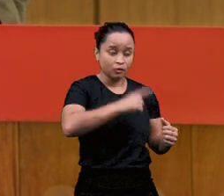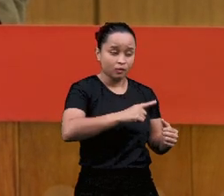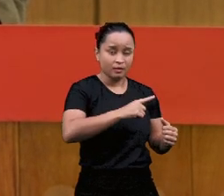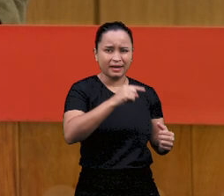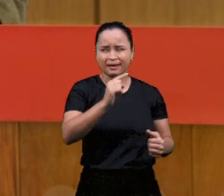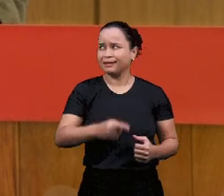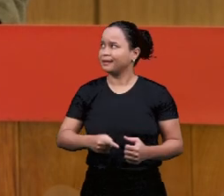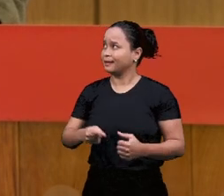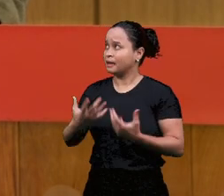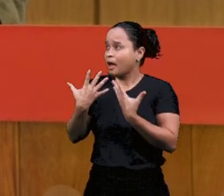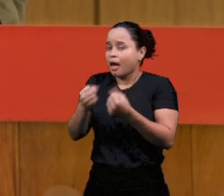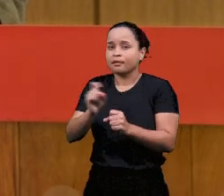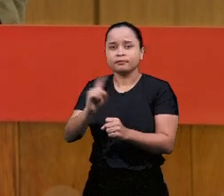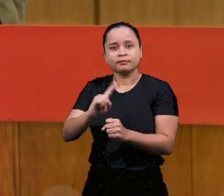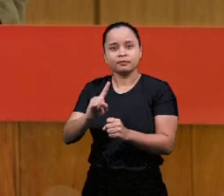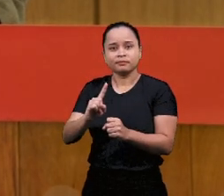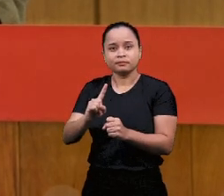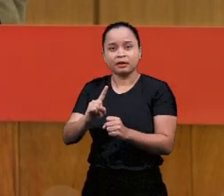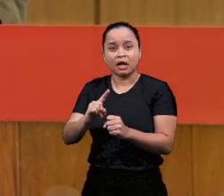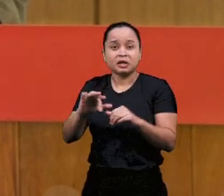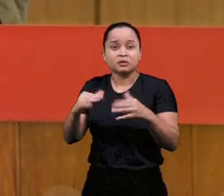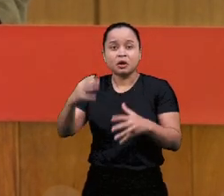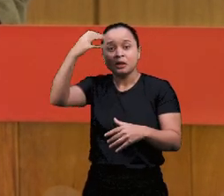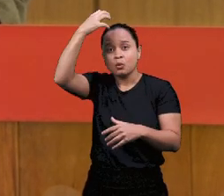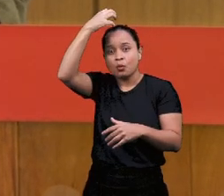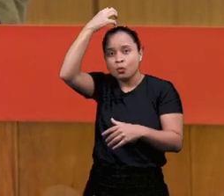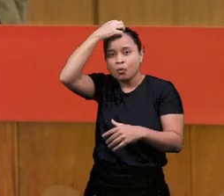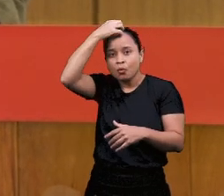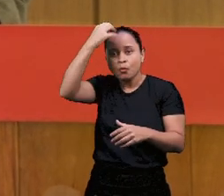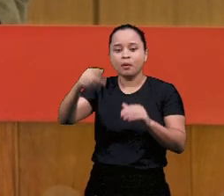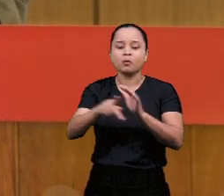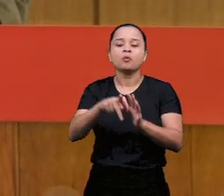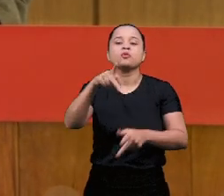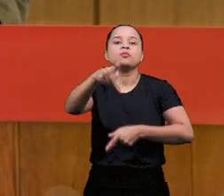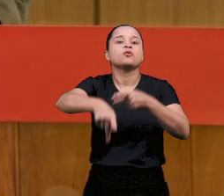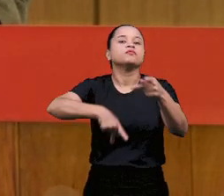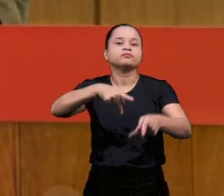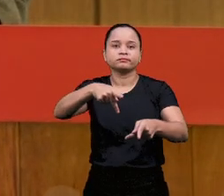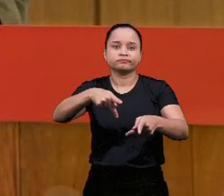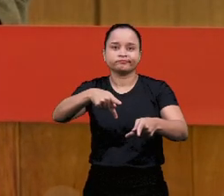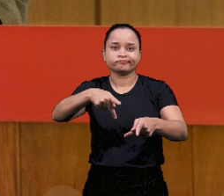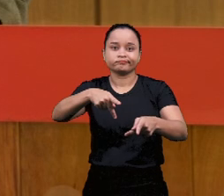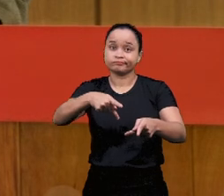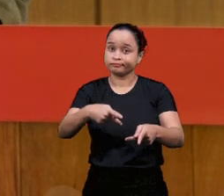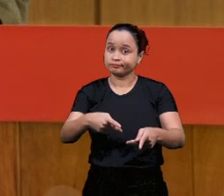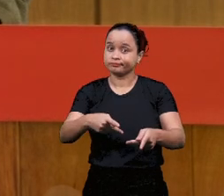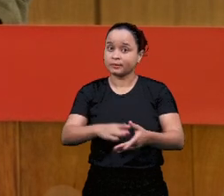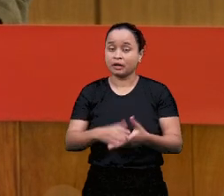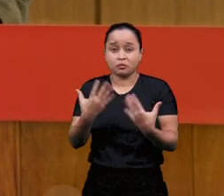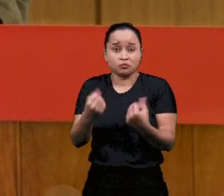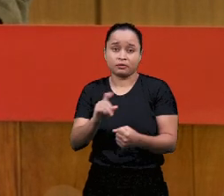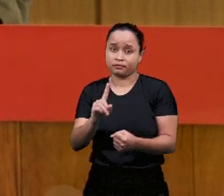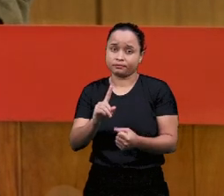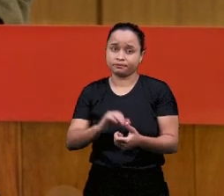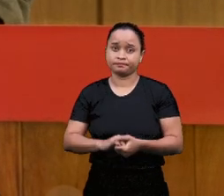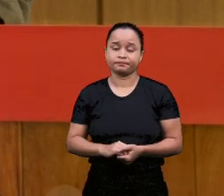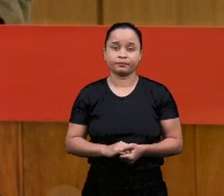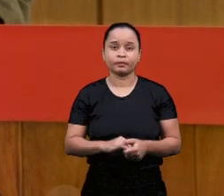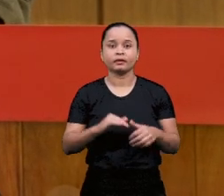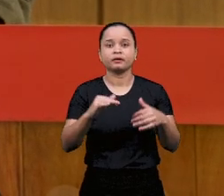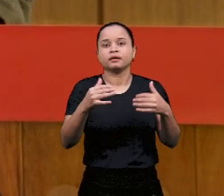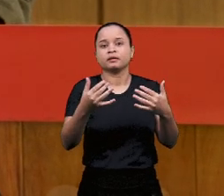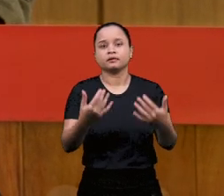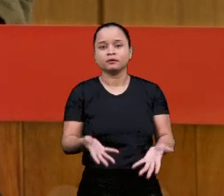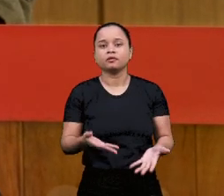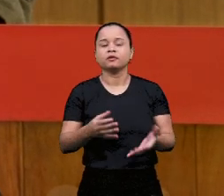va inculper le peuple de son erreur. C'était le peuple le culpable. Je vais commenter ici, comme notre sujet